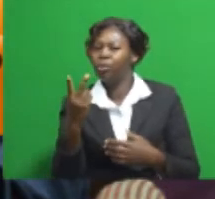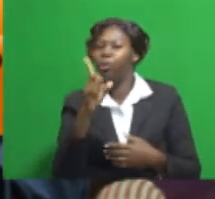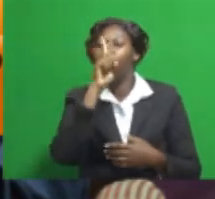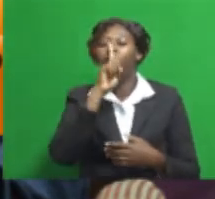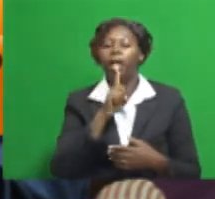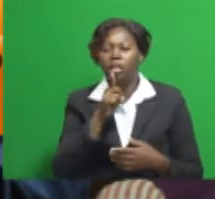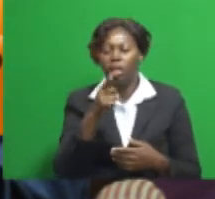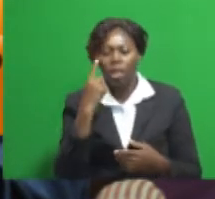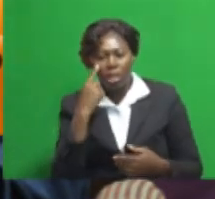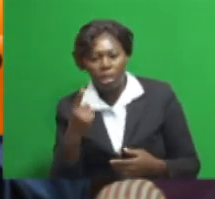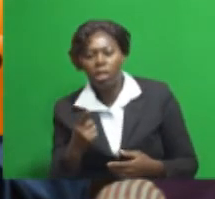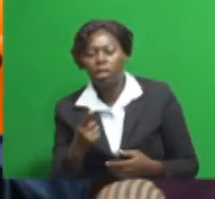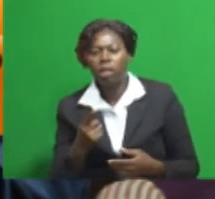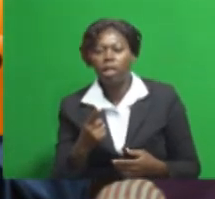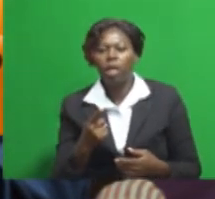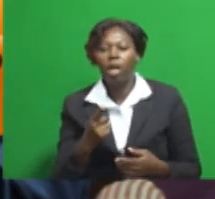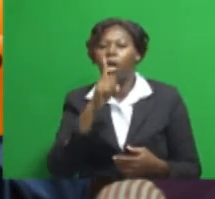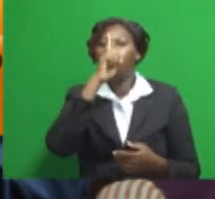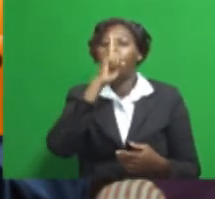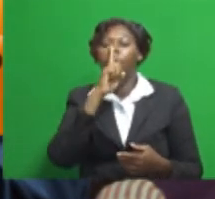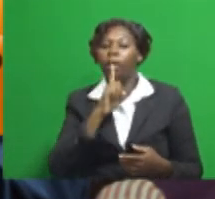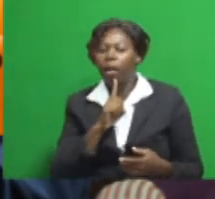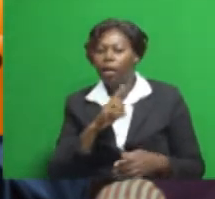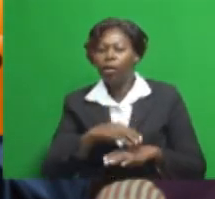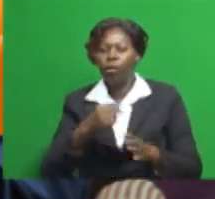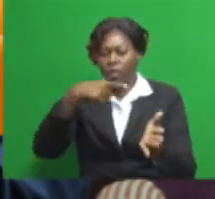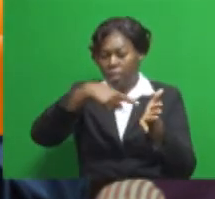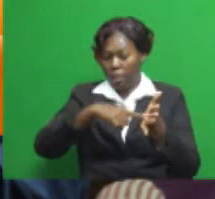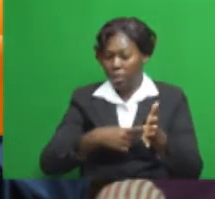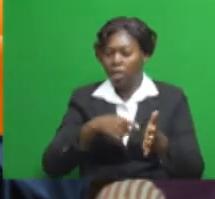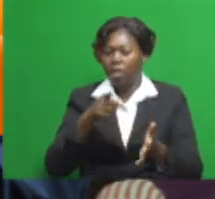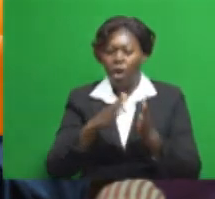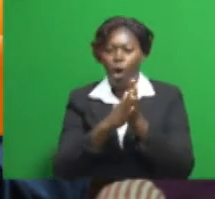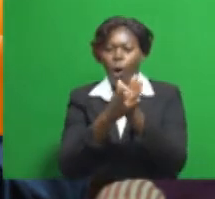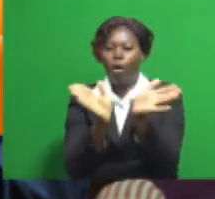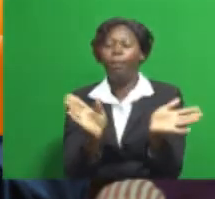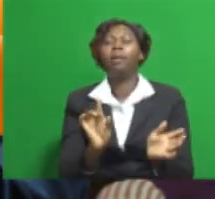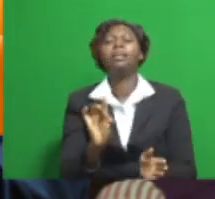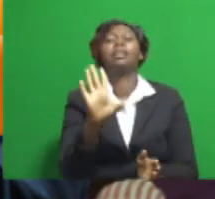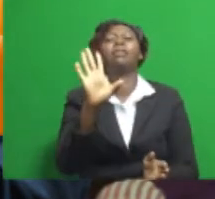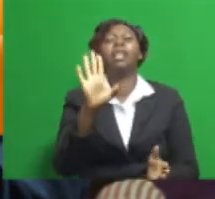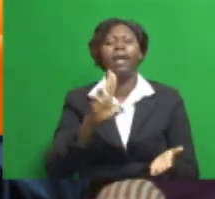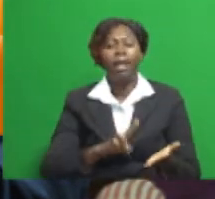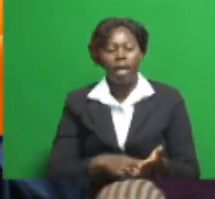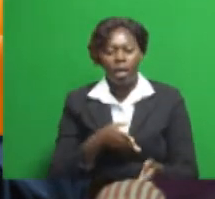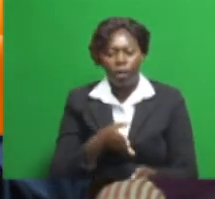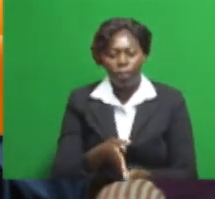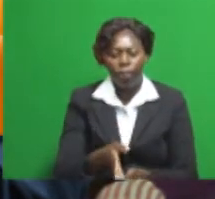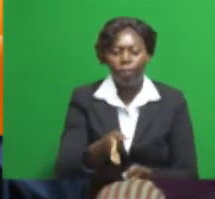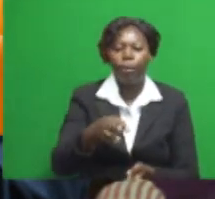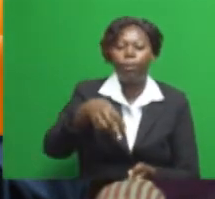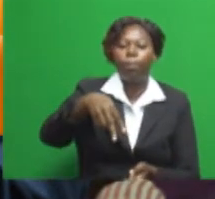ramatare pavaipinda napo paguta rikangova zarukira roga. Vakabuda vakapfuura nerimwe neimwe